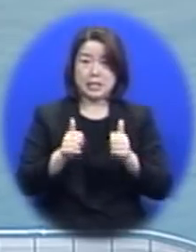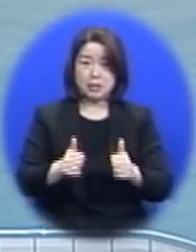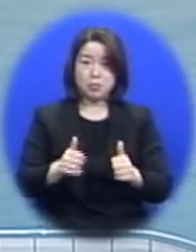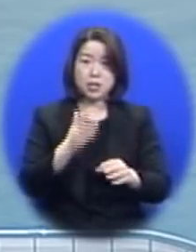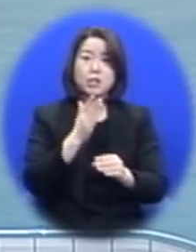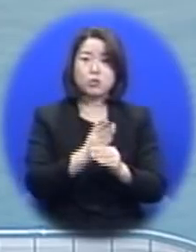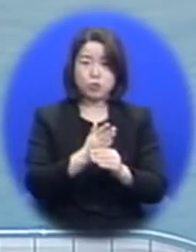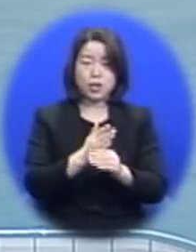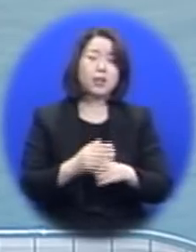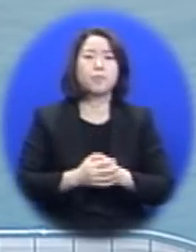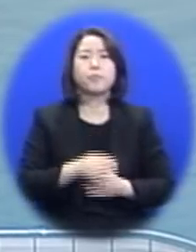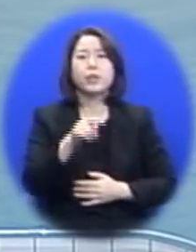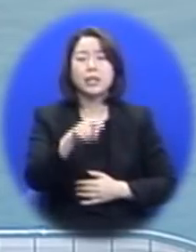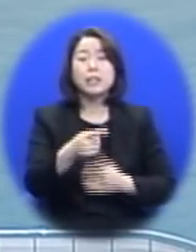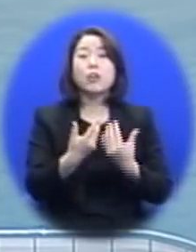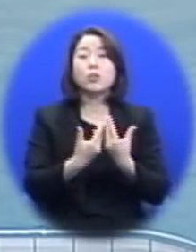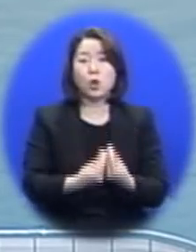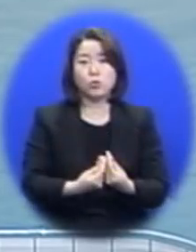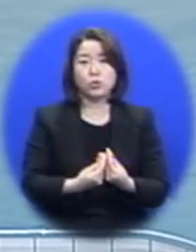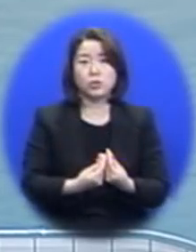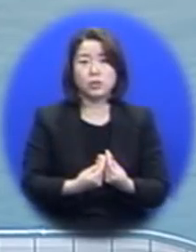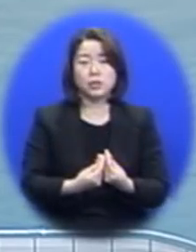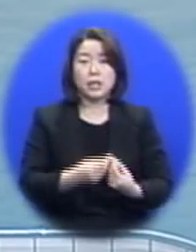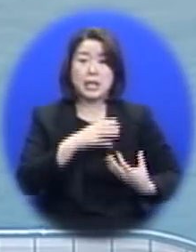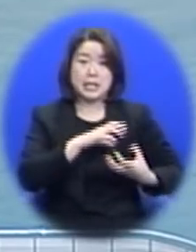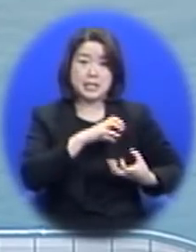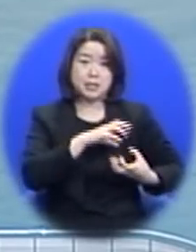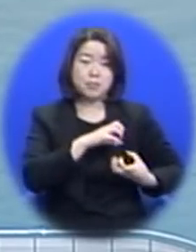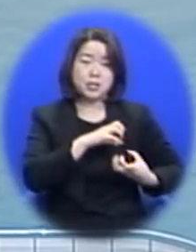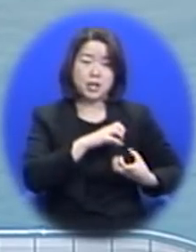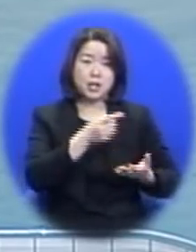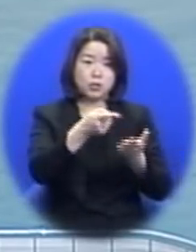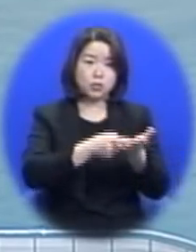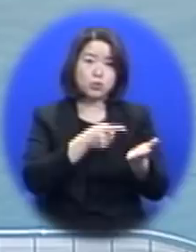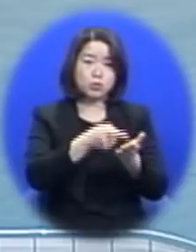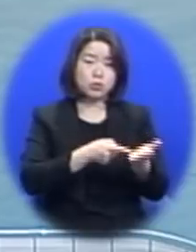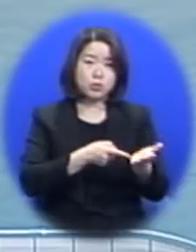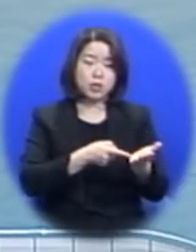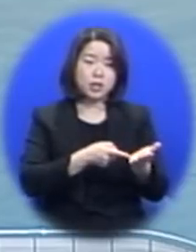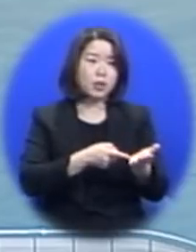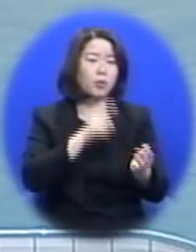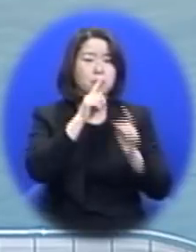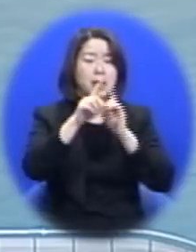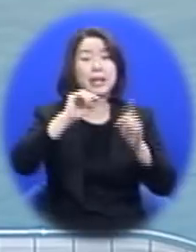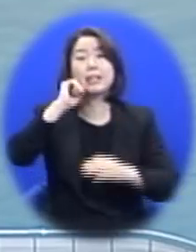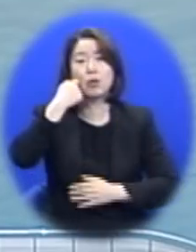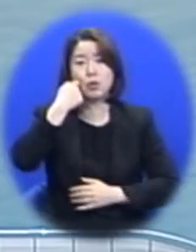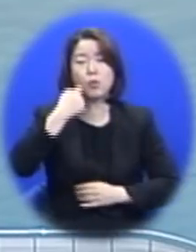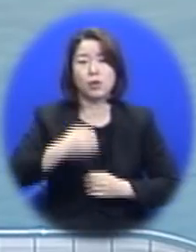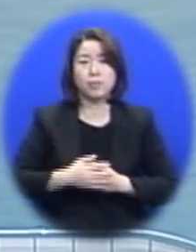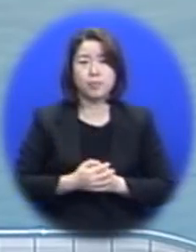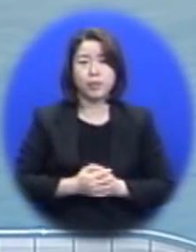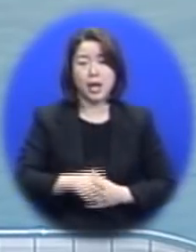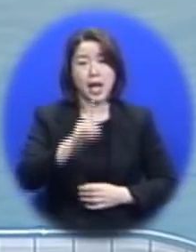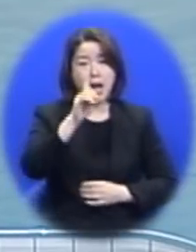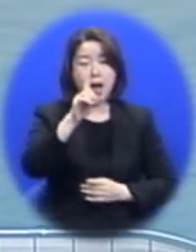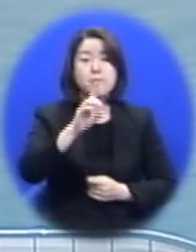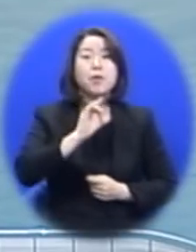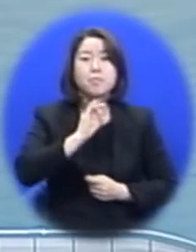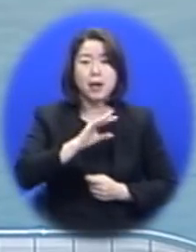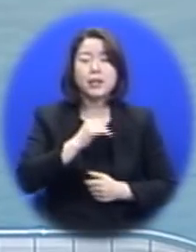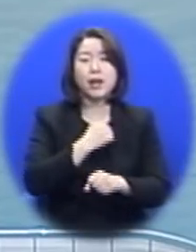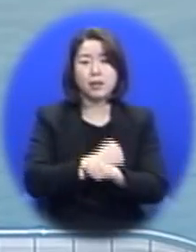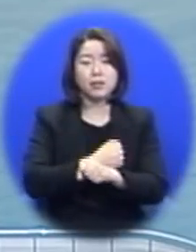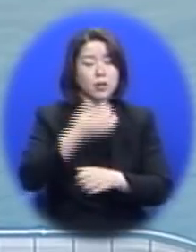중에 이런 경우는 심장 이식 수술을 했다고 말할 수는 없다. 한 번밖에 한 게